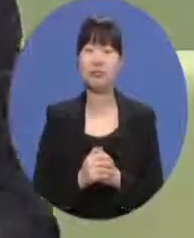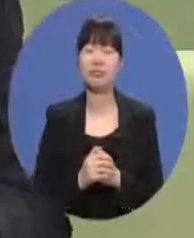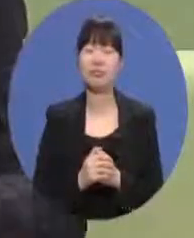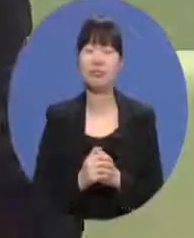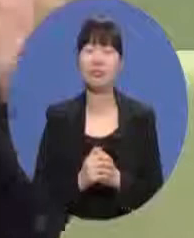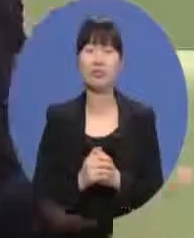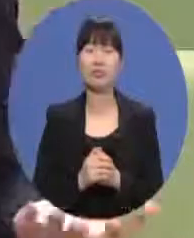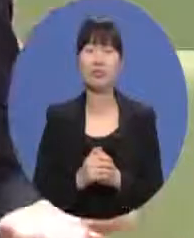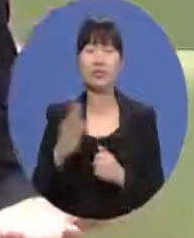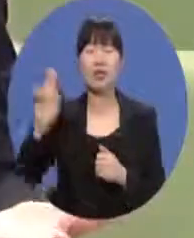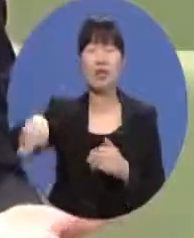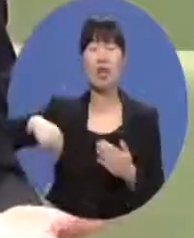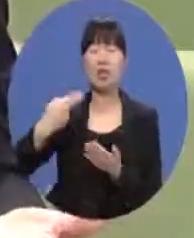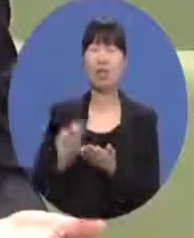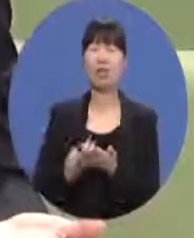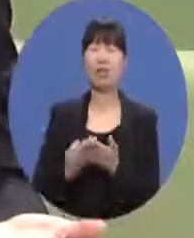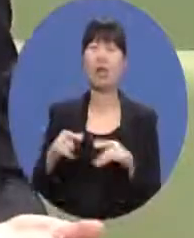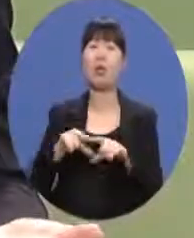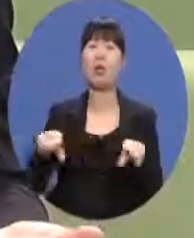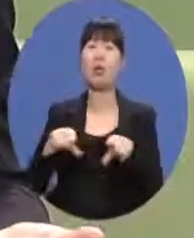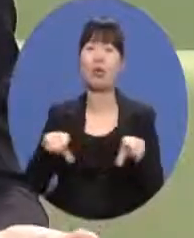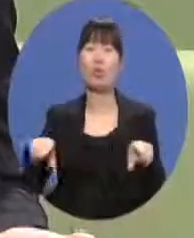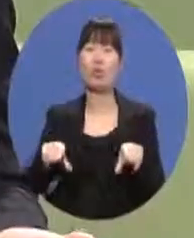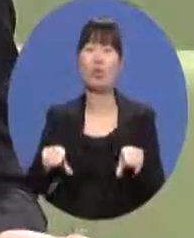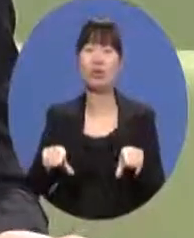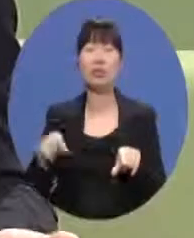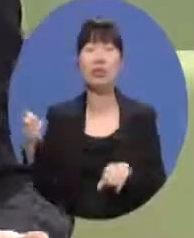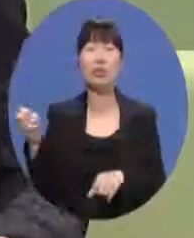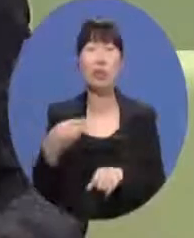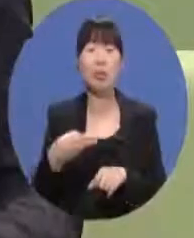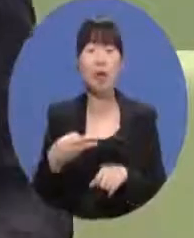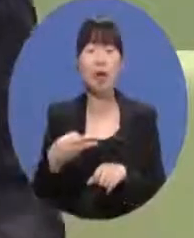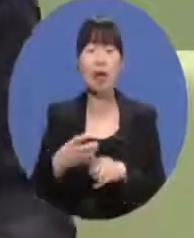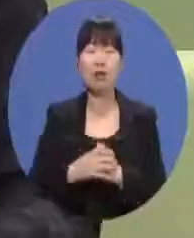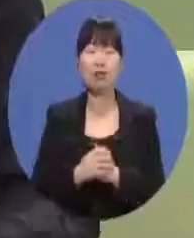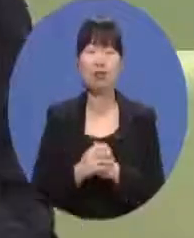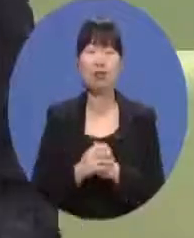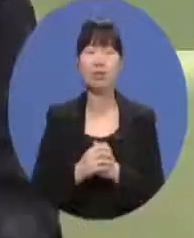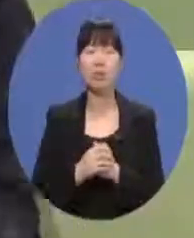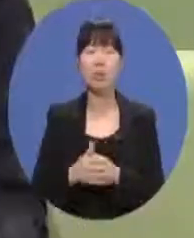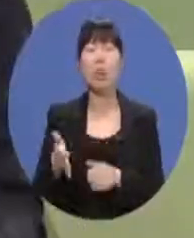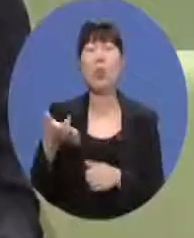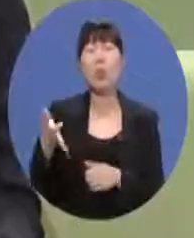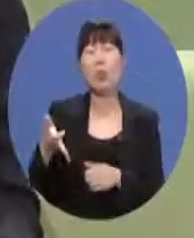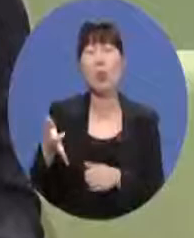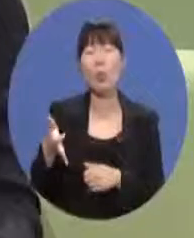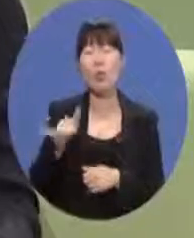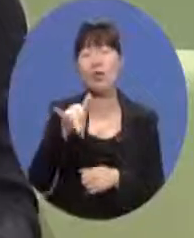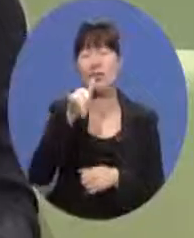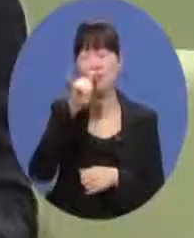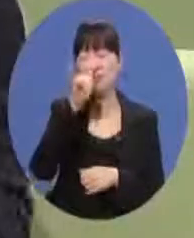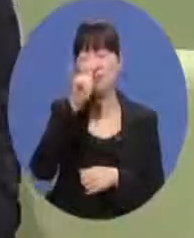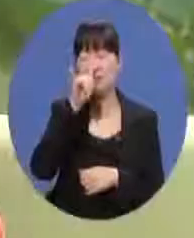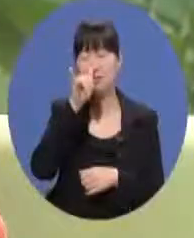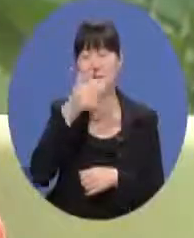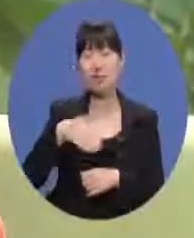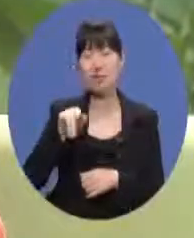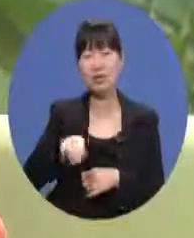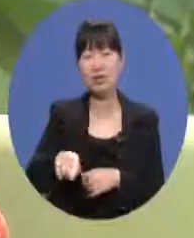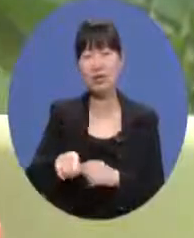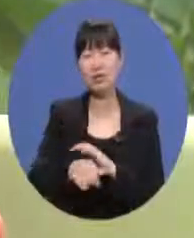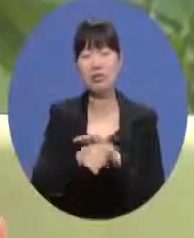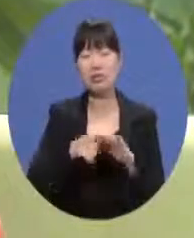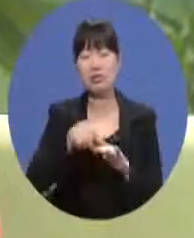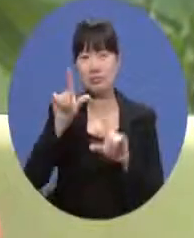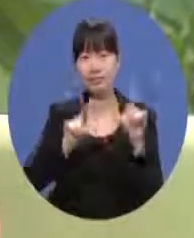뭐 이제 뭐 들어 눕고 이런 건 일상적인 일이고 네. 또 그러다가는 좀 옆에 이렇게 오줌도 싸버리고 아이들이. 아이고. 예, 그런데 이거는 좀